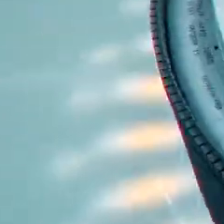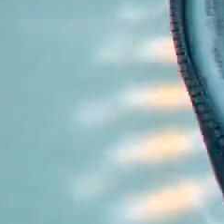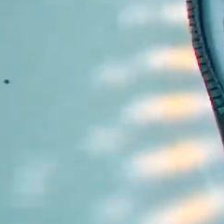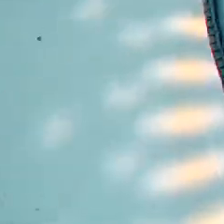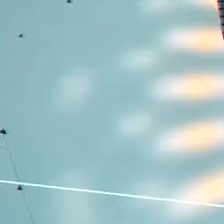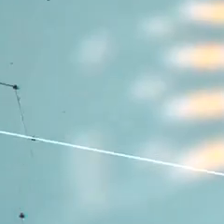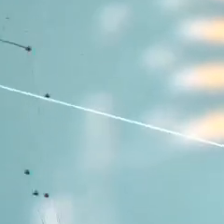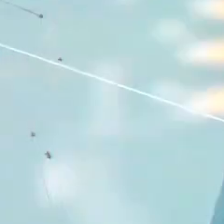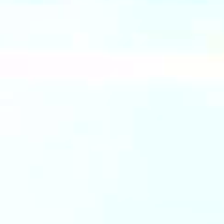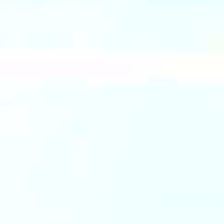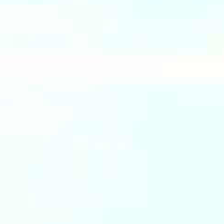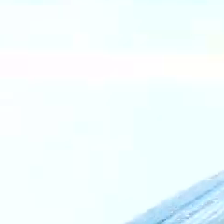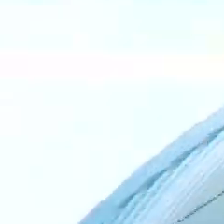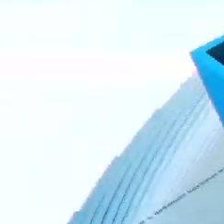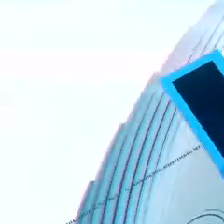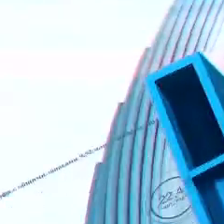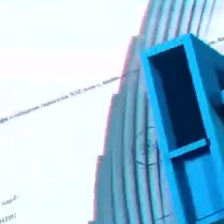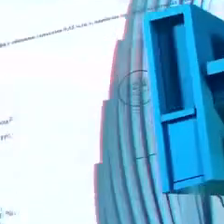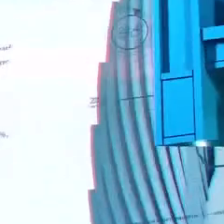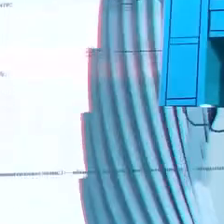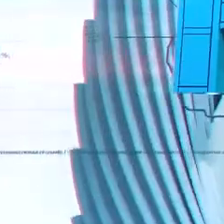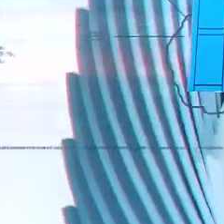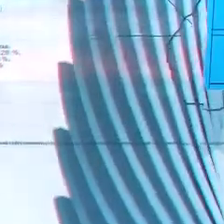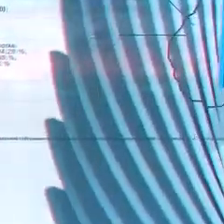МУЗЫКАЛЬНАЯ ЗАСТАВКА